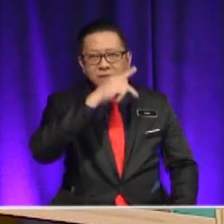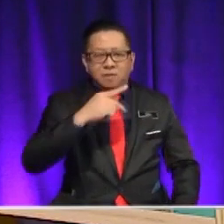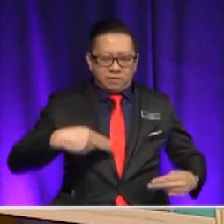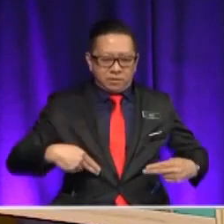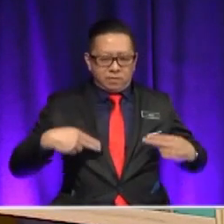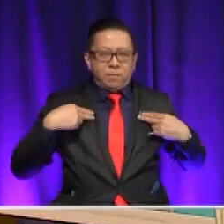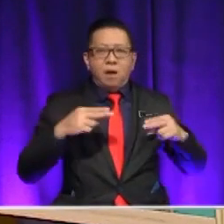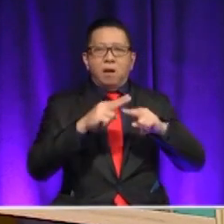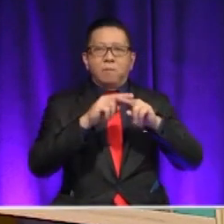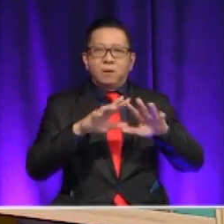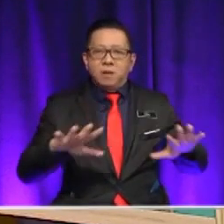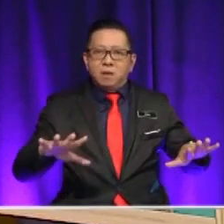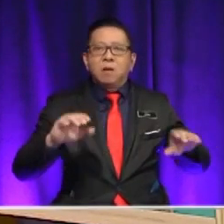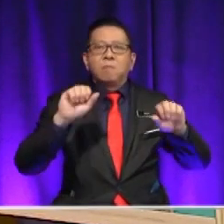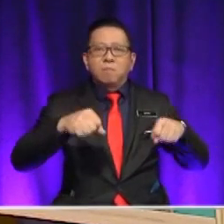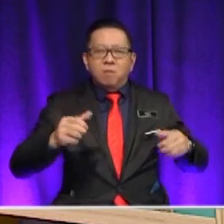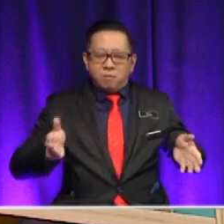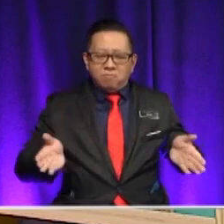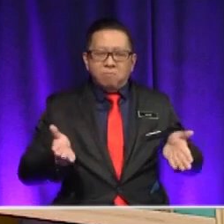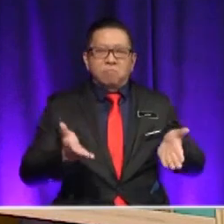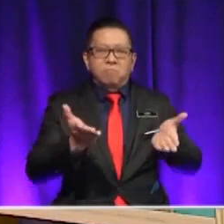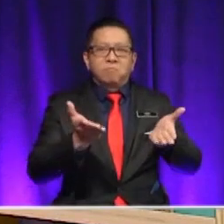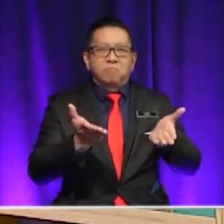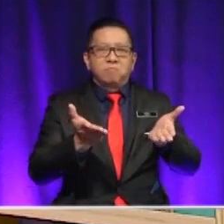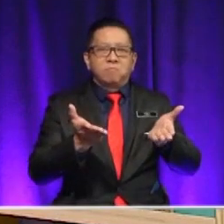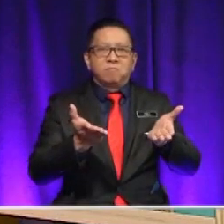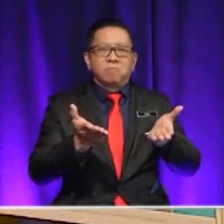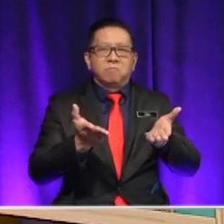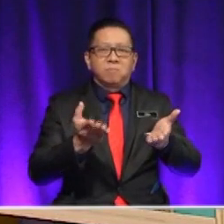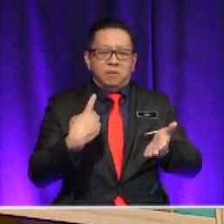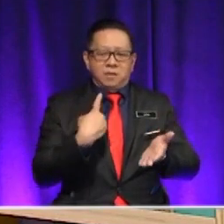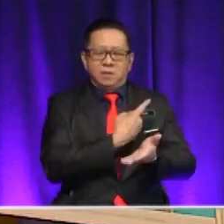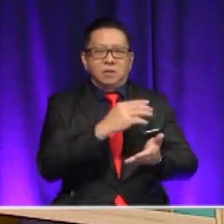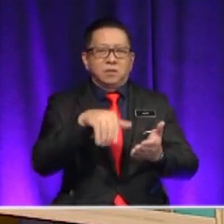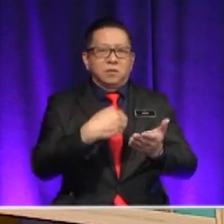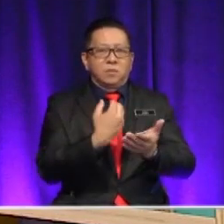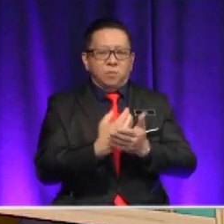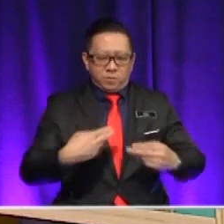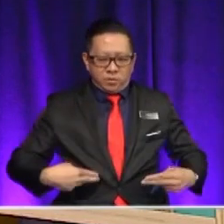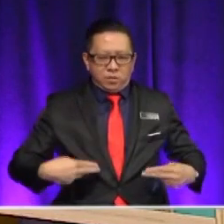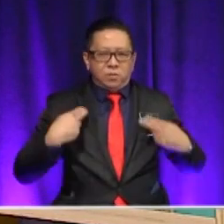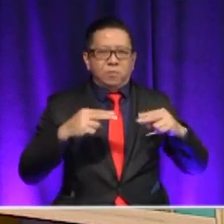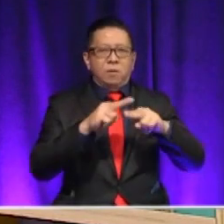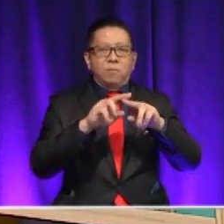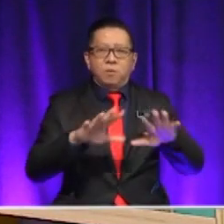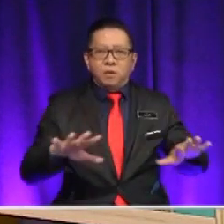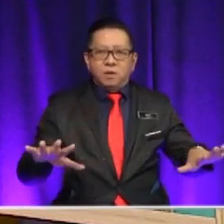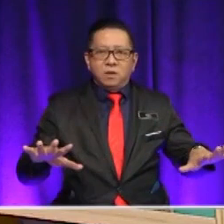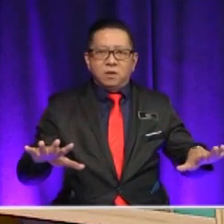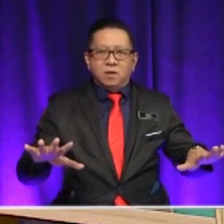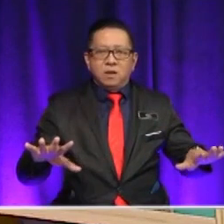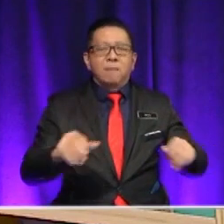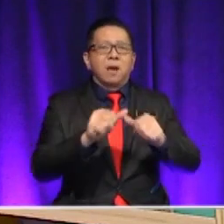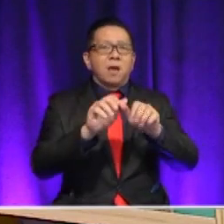yang harmoni. Jadi maksudnya kita dapat hidup harmoni daripada apa kegiatan jenayah. Okey, maksudnya kita dapat hidup dengan aman